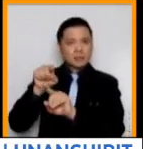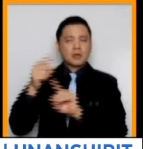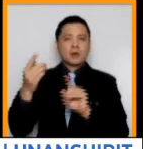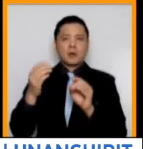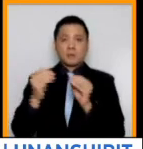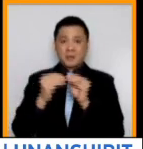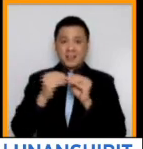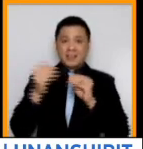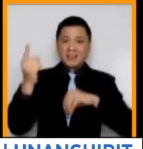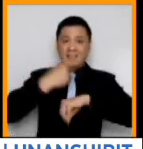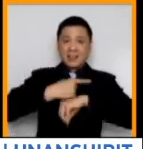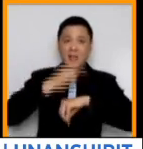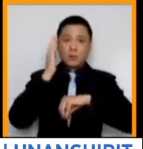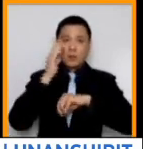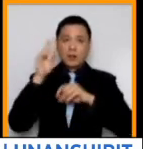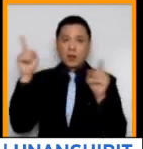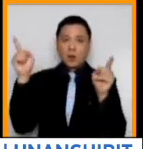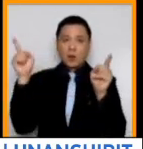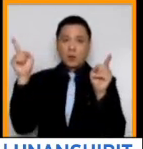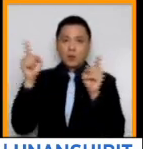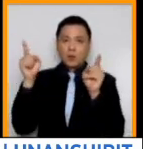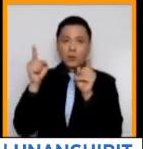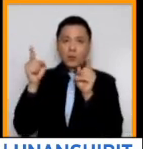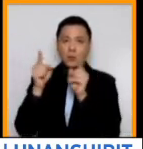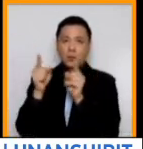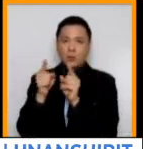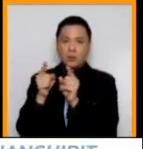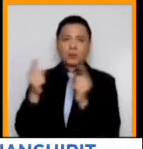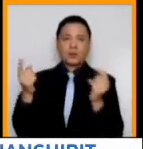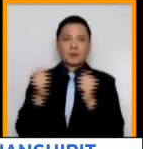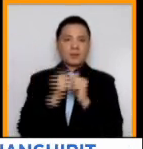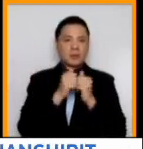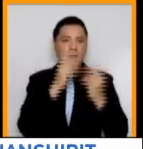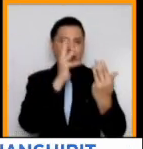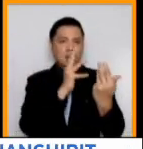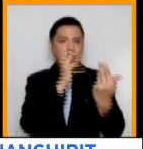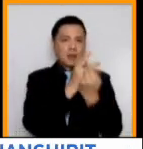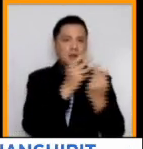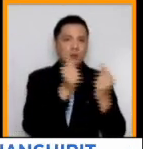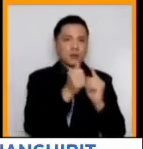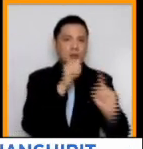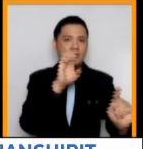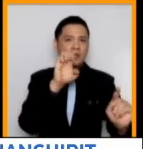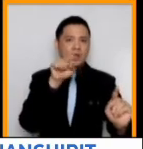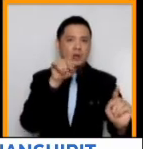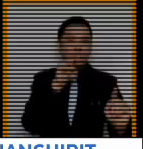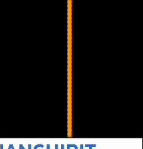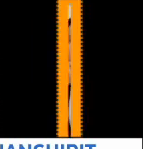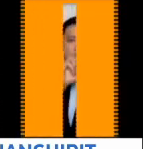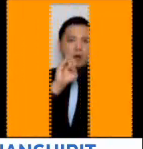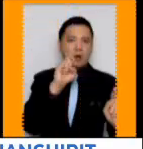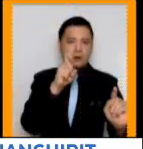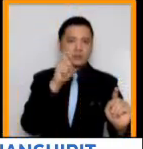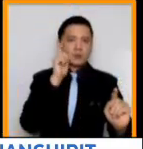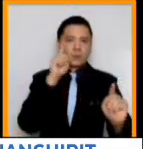sa magpantay ang araw at gabi o yung tinatawag na equinox.